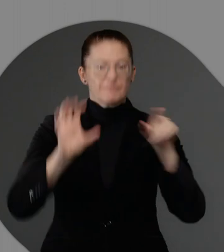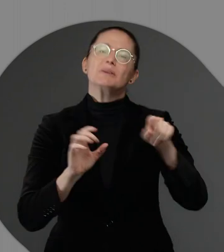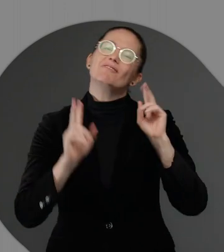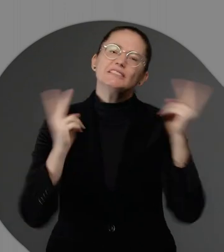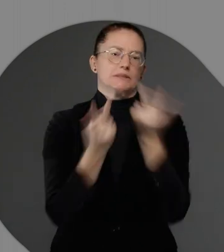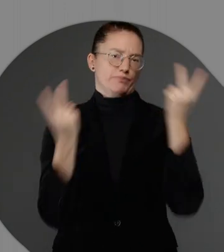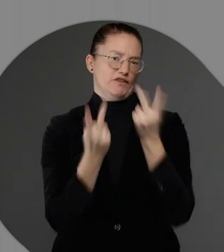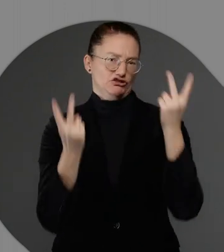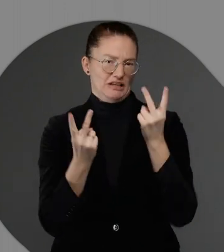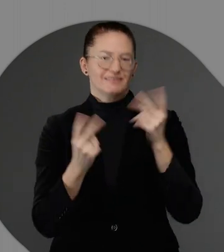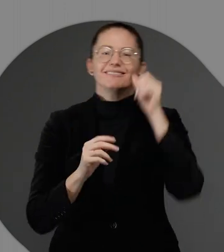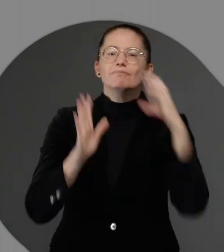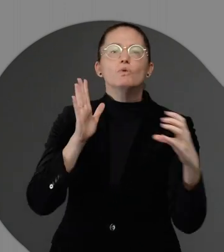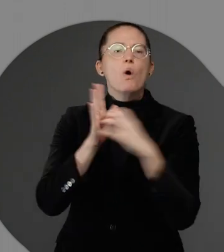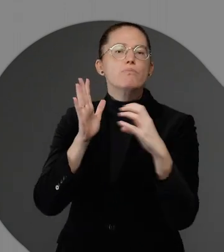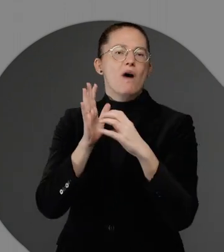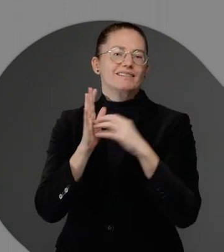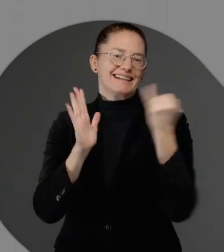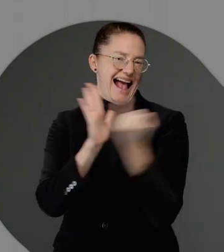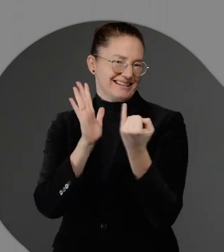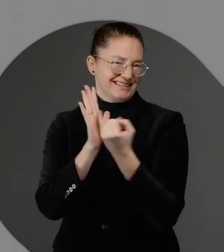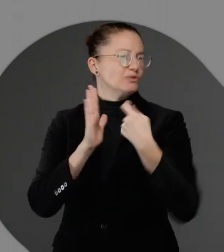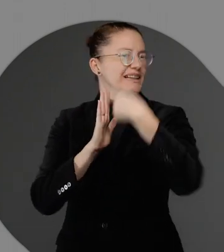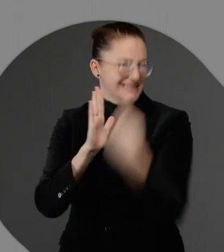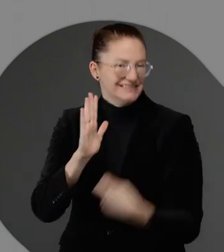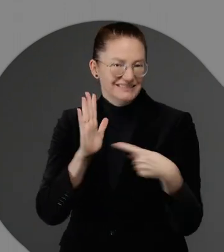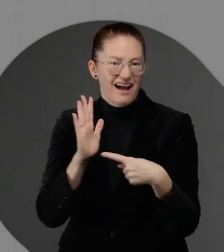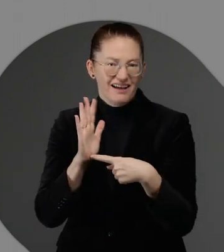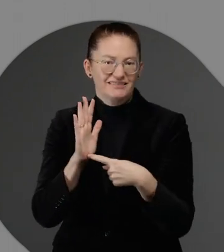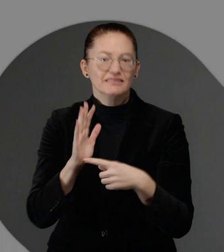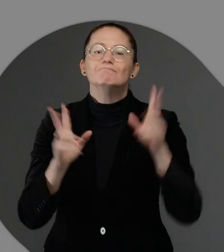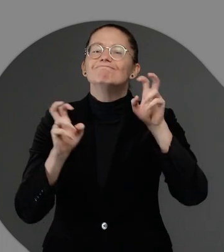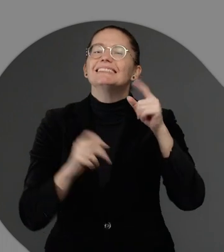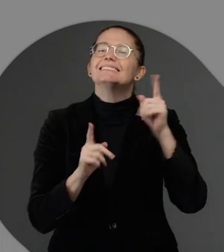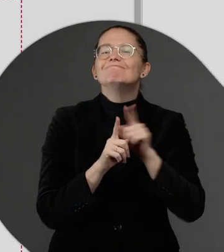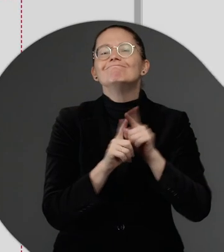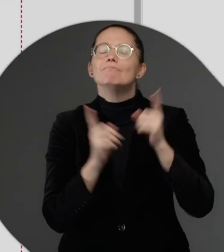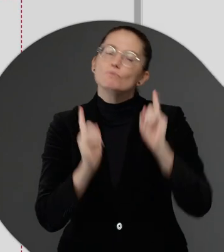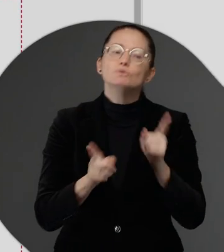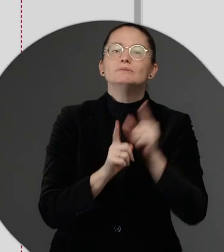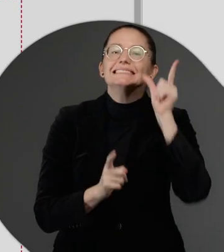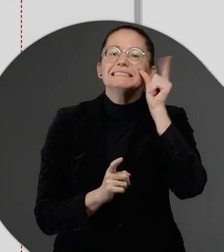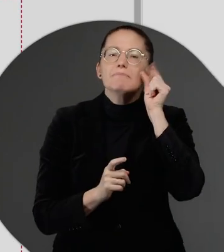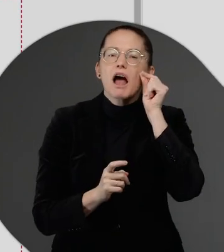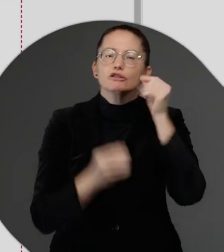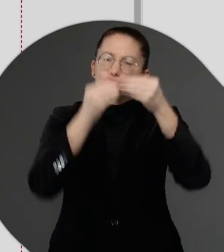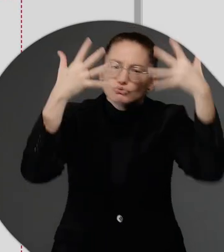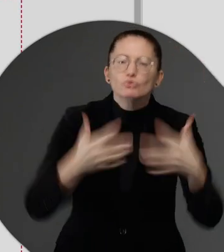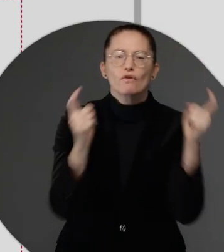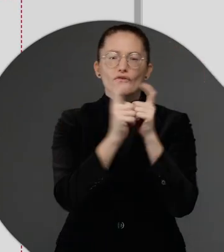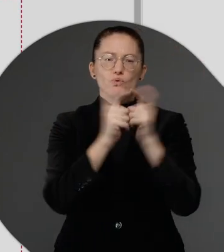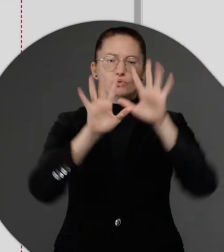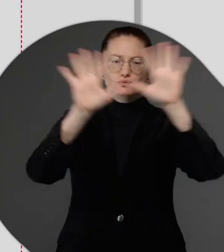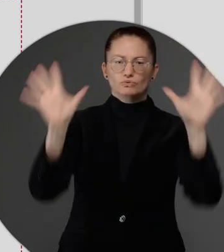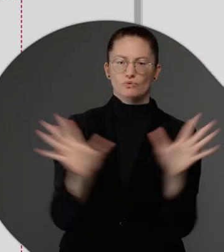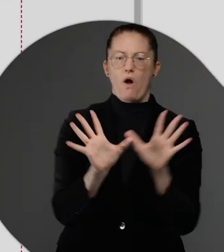selbstverständliche Anforderung. Stichwort Corporate Design, Corporate Identity. Dasselbe muss auch für semantische Strukturen und für